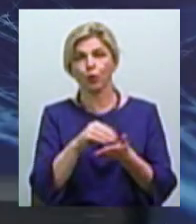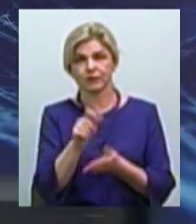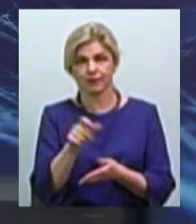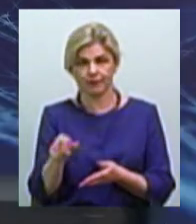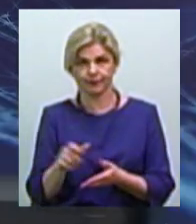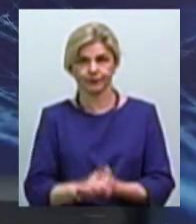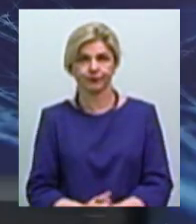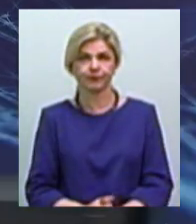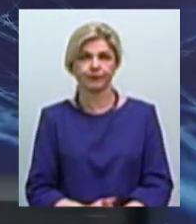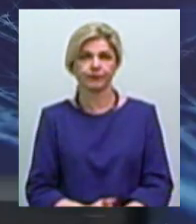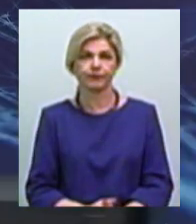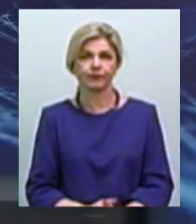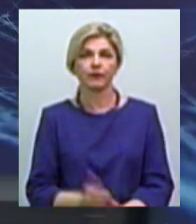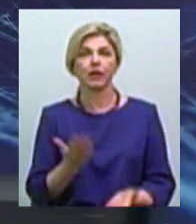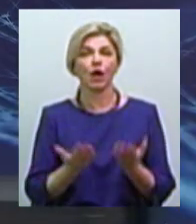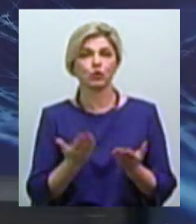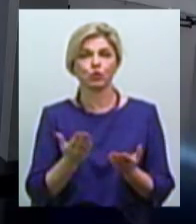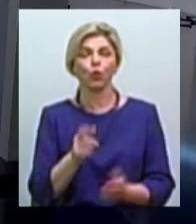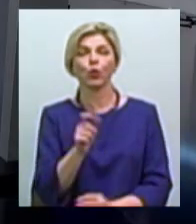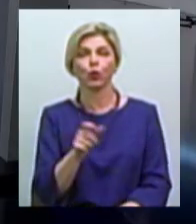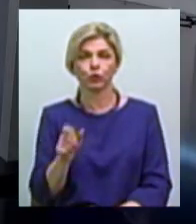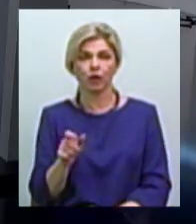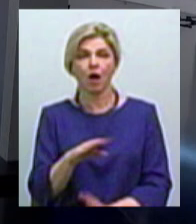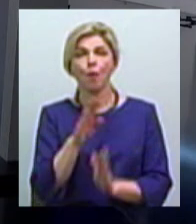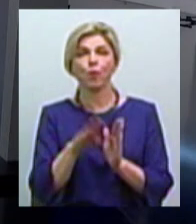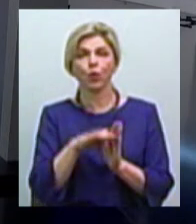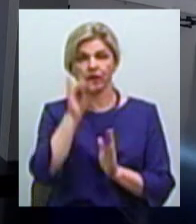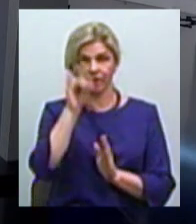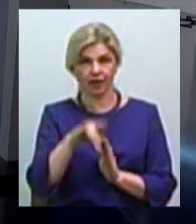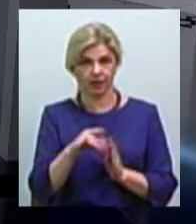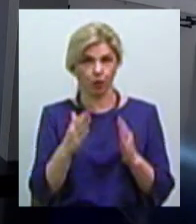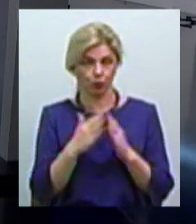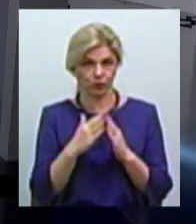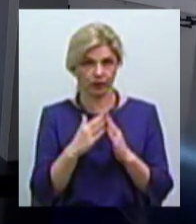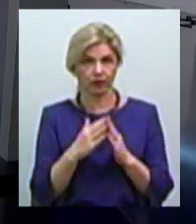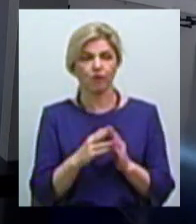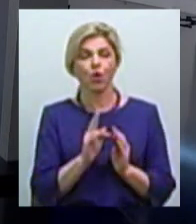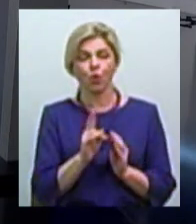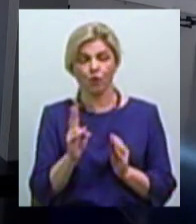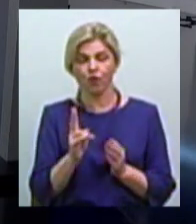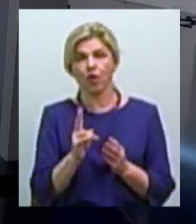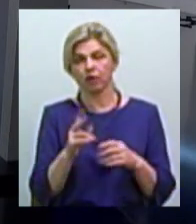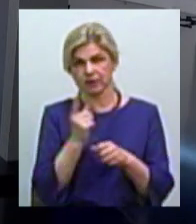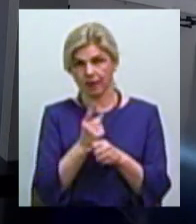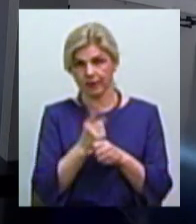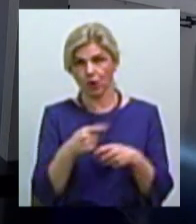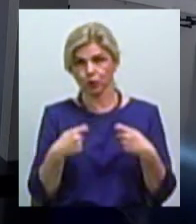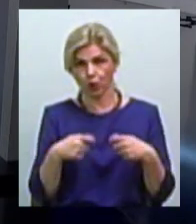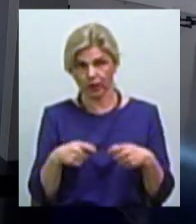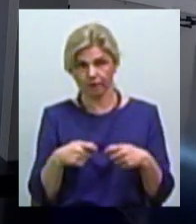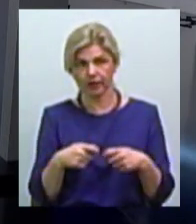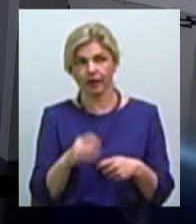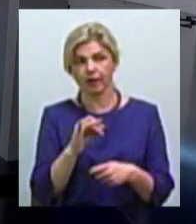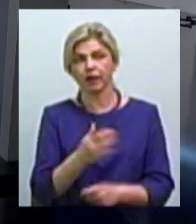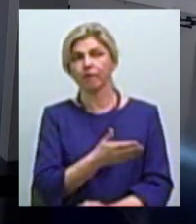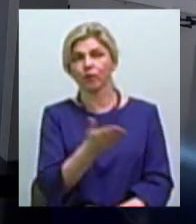Світлана, будь ласка, якщо люди під вікнами будинків, яких виникає стихійна торгівля, і